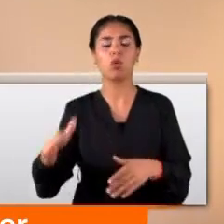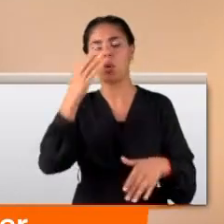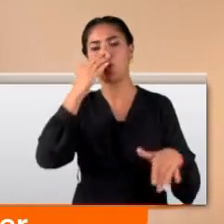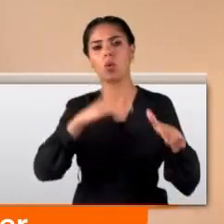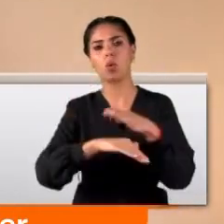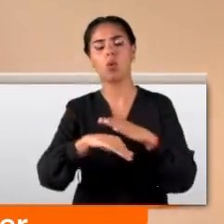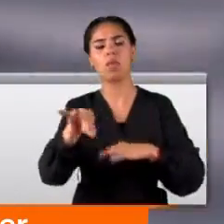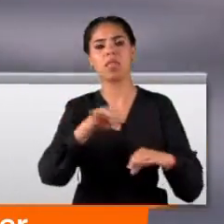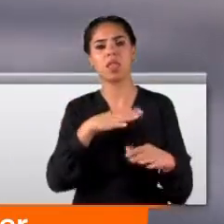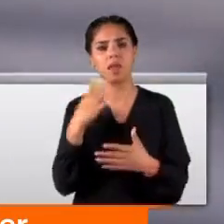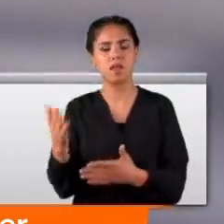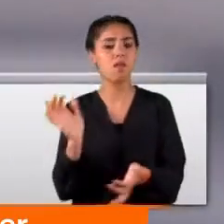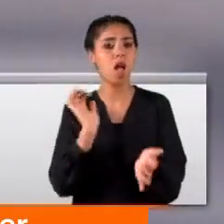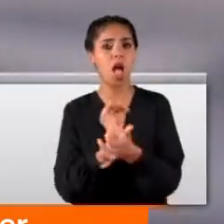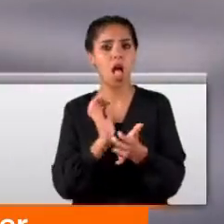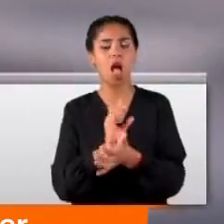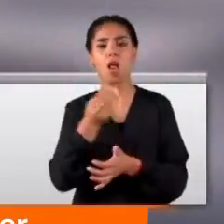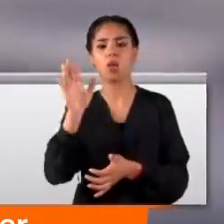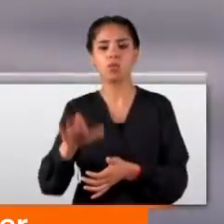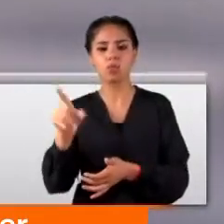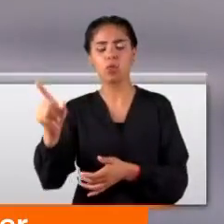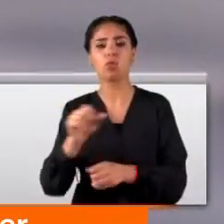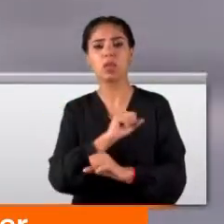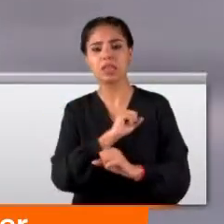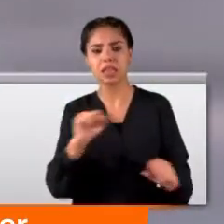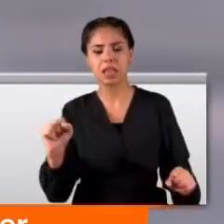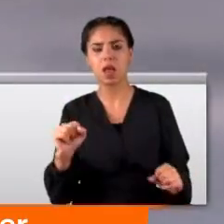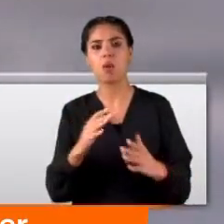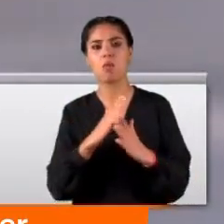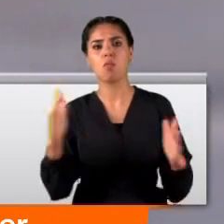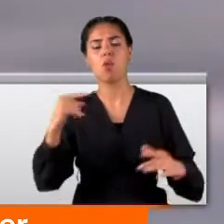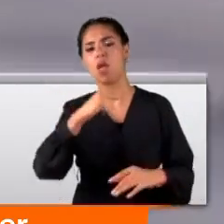hayata tutunmaya çalışıyor. Ailesi ise çocuklarını bu hale getirenin çok